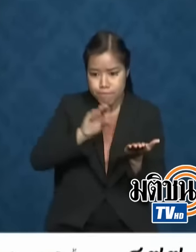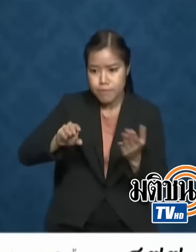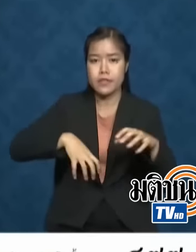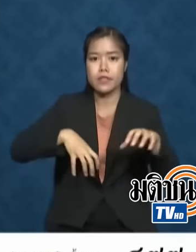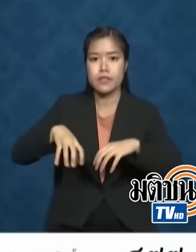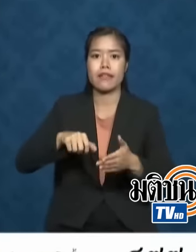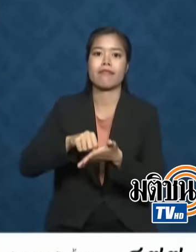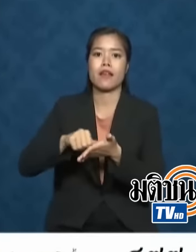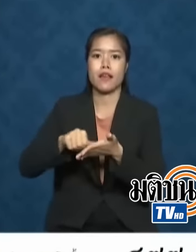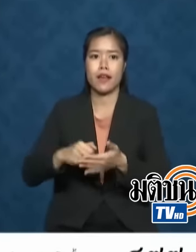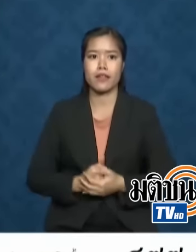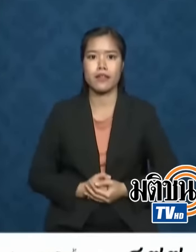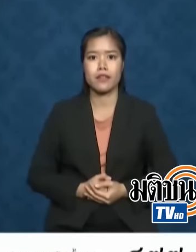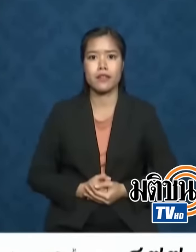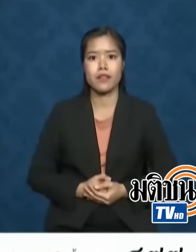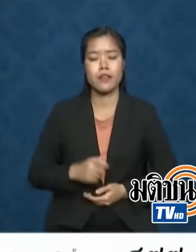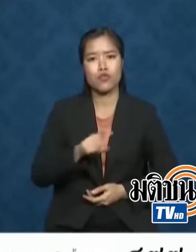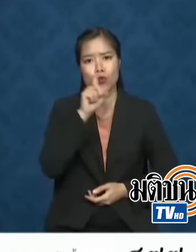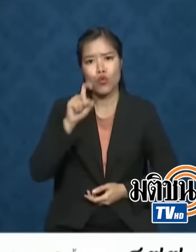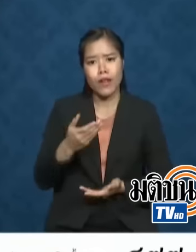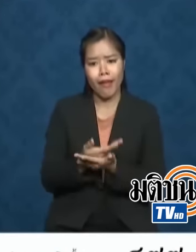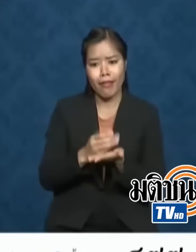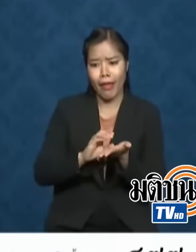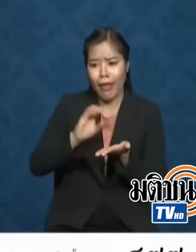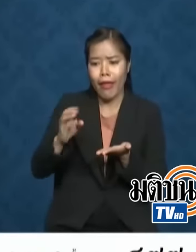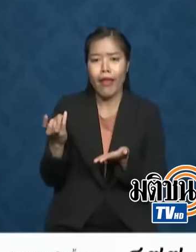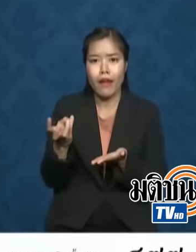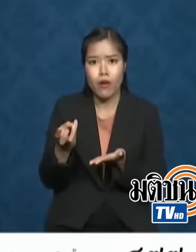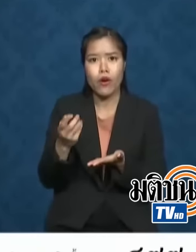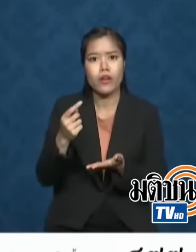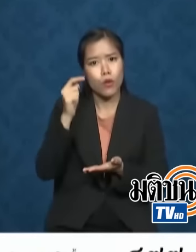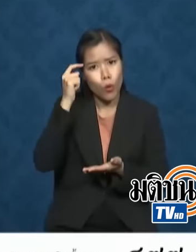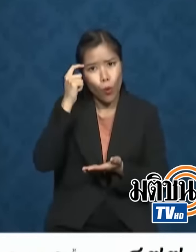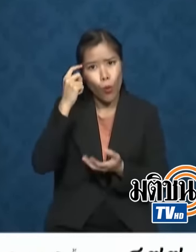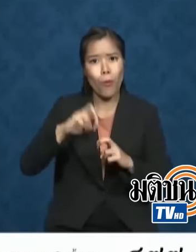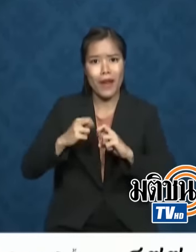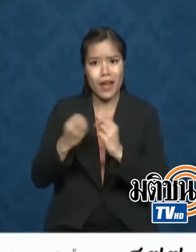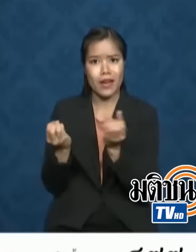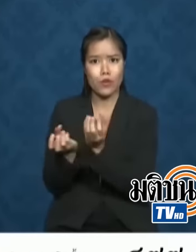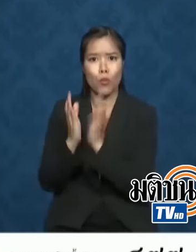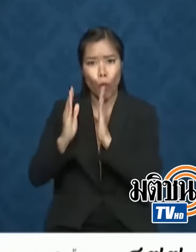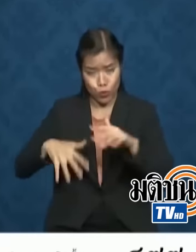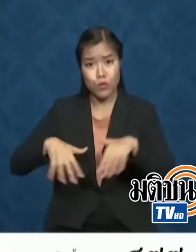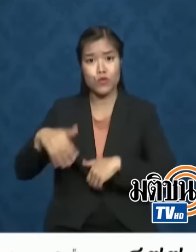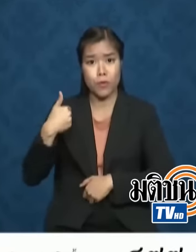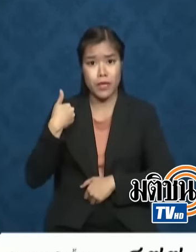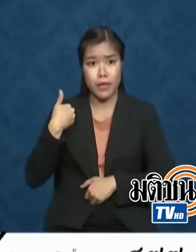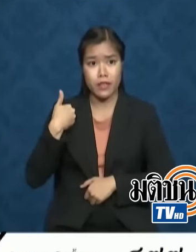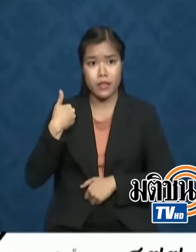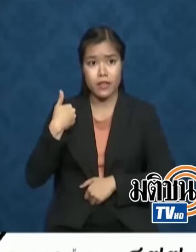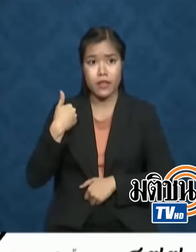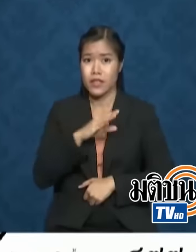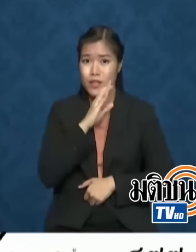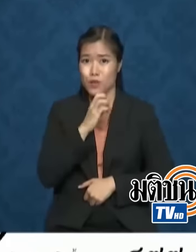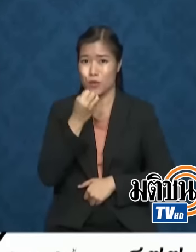ไม่ได้ว่าการที่ท่านจัดงบมาแค่นี้ท่านเข้าใจปัญหาของประชาชนบ้างหรือเปล่าเปลี่ยนจากการใส่ใจเรื่องปากท้องมาดูแลป